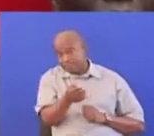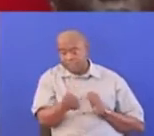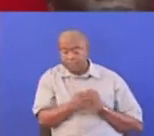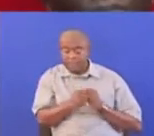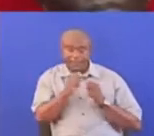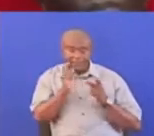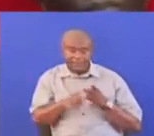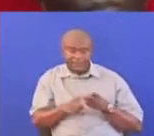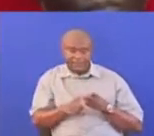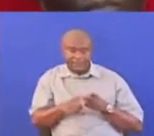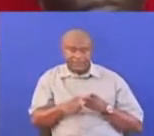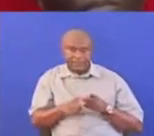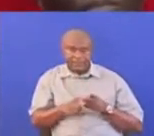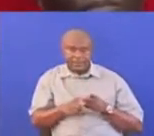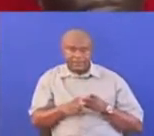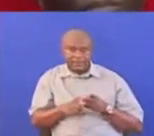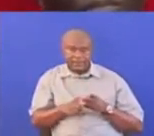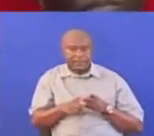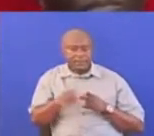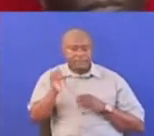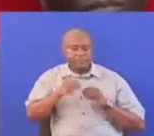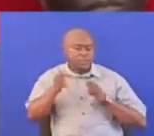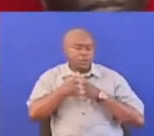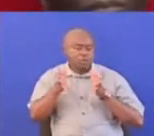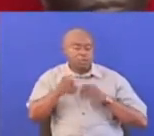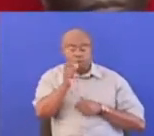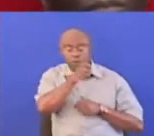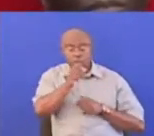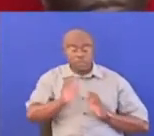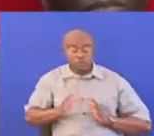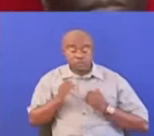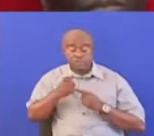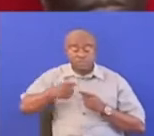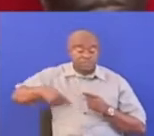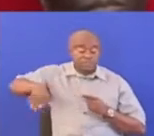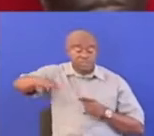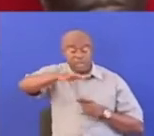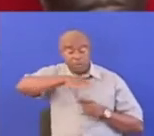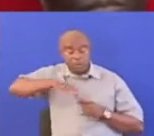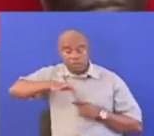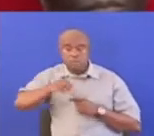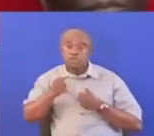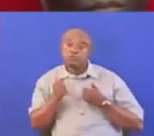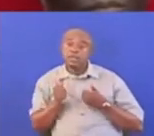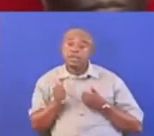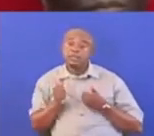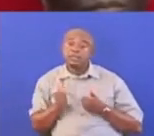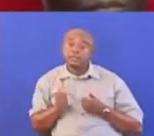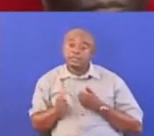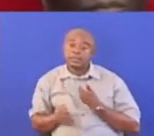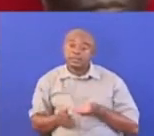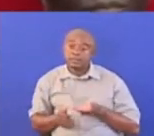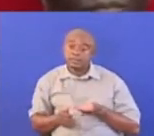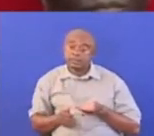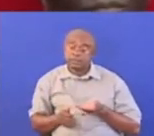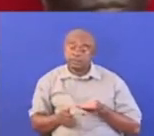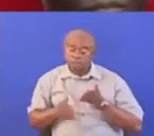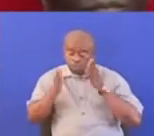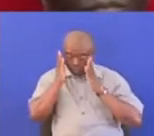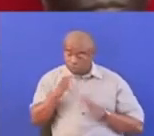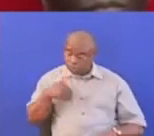mchango mkubwa wa eneo hili kwa wananchi wa maeneo husika, tunatarajia kwamba mheshimiwa